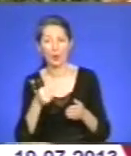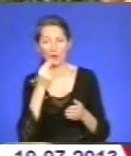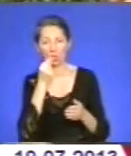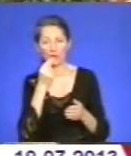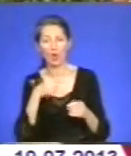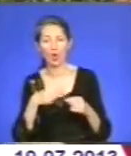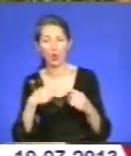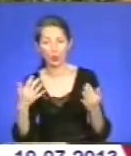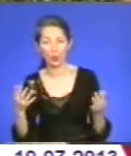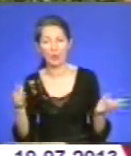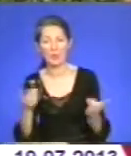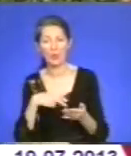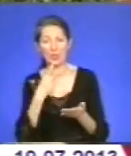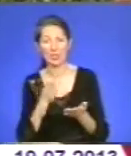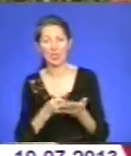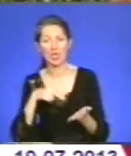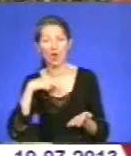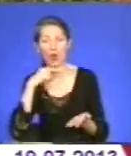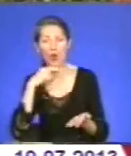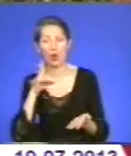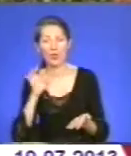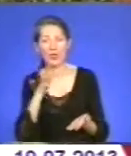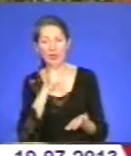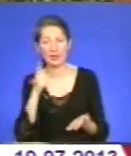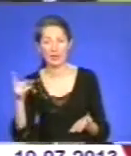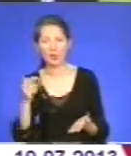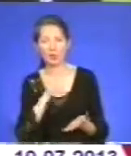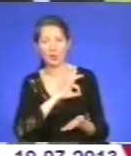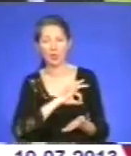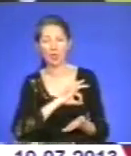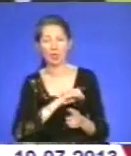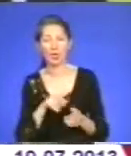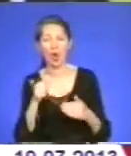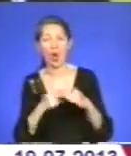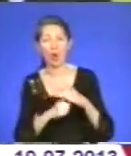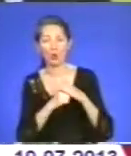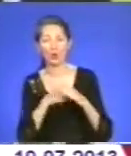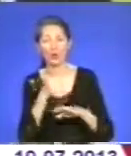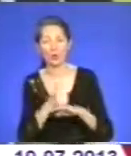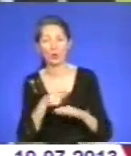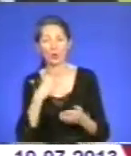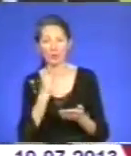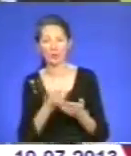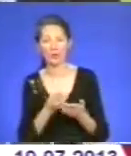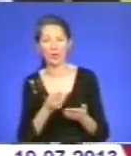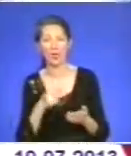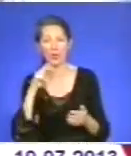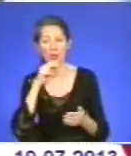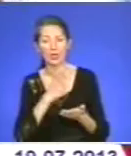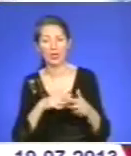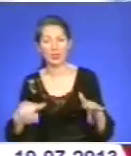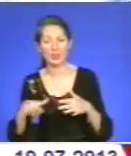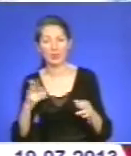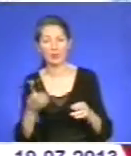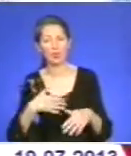харчових продуктів обов'язково треба звертати увагу на терміни придатності. Основними проявами отруєння є слабкість, відсутність